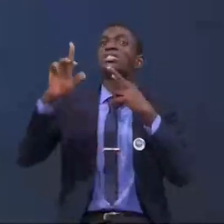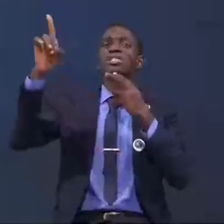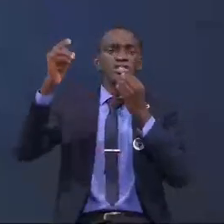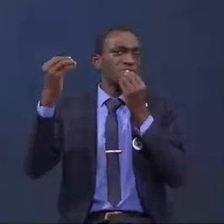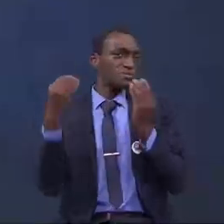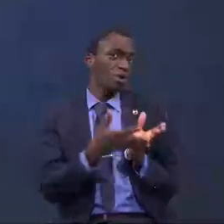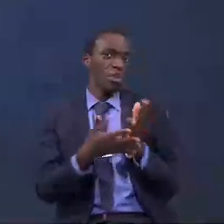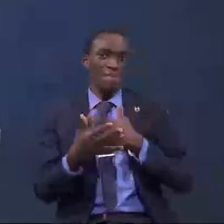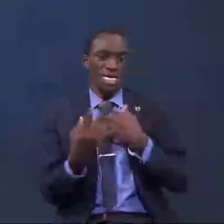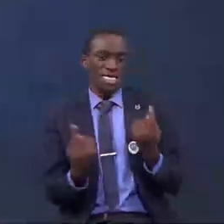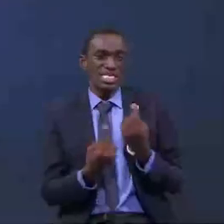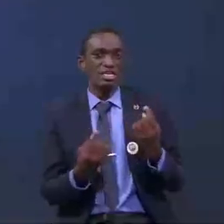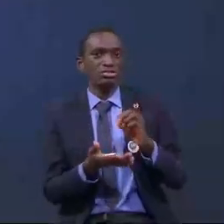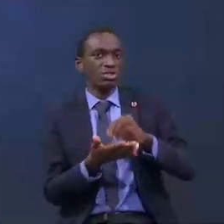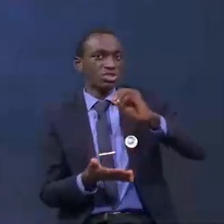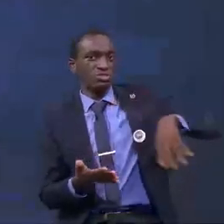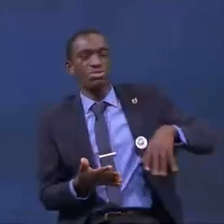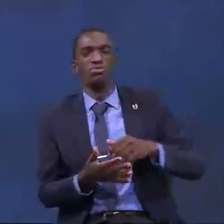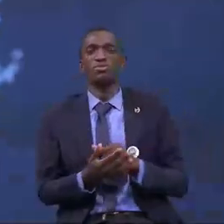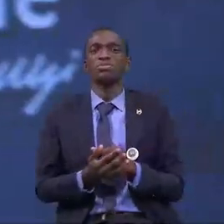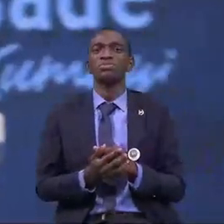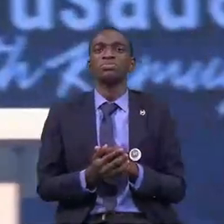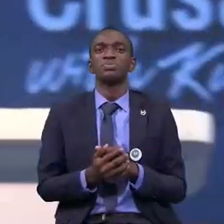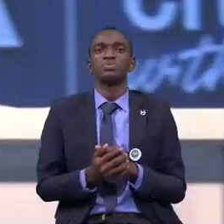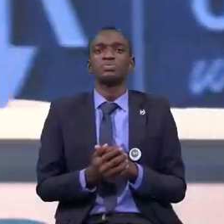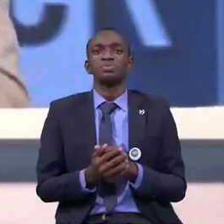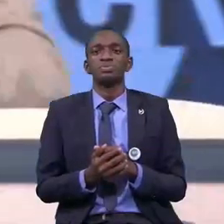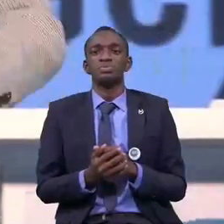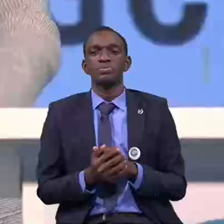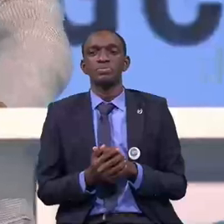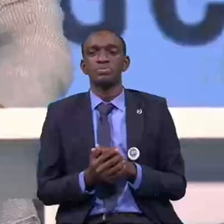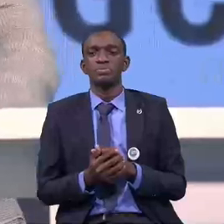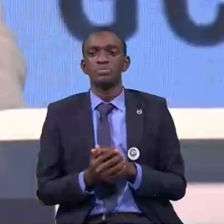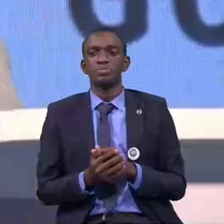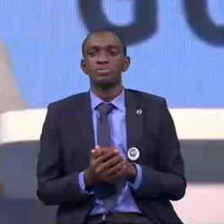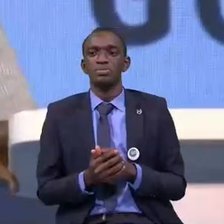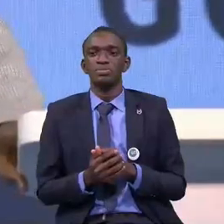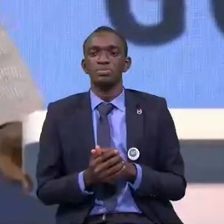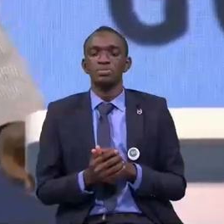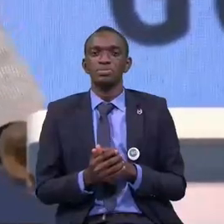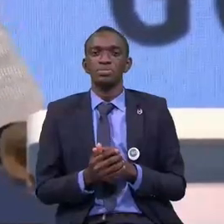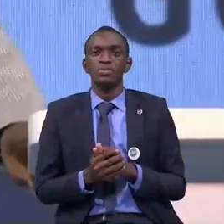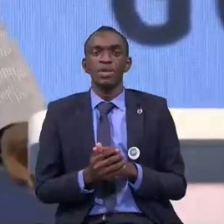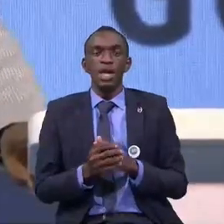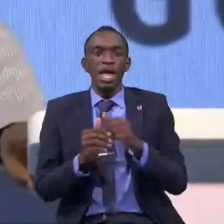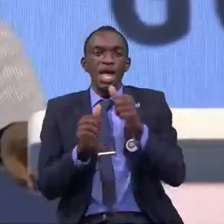Esaïe avait l'assurance parce que cette voix lui a parlé, ton péché a élevé. Ton iniquité est expiée.